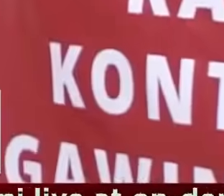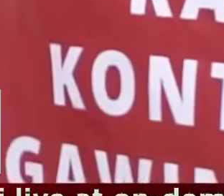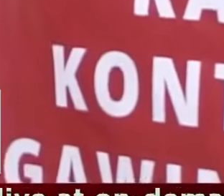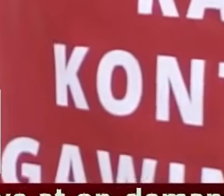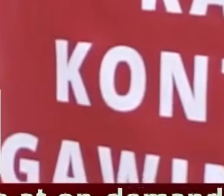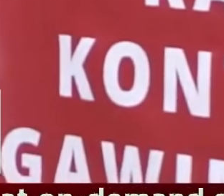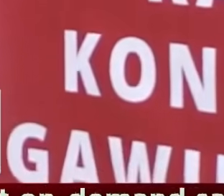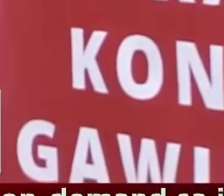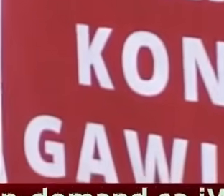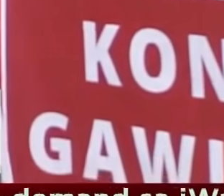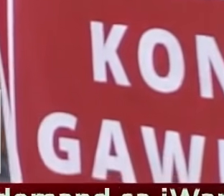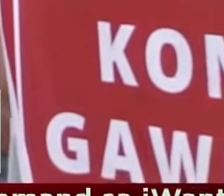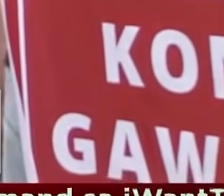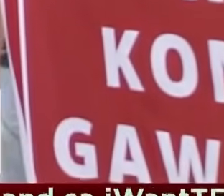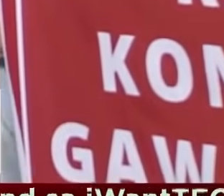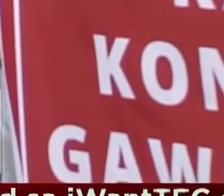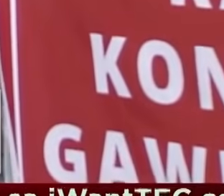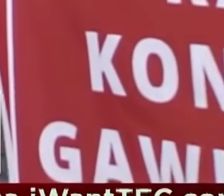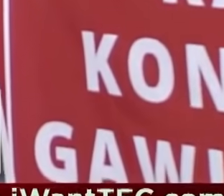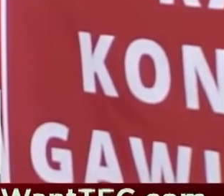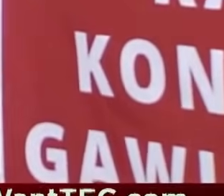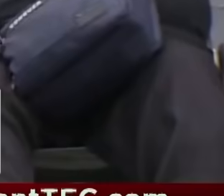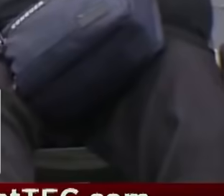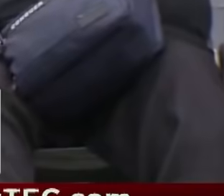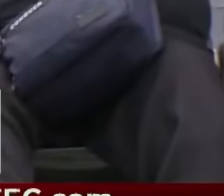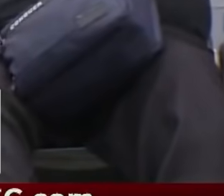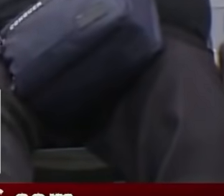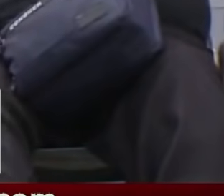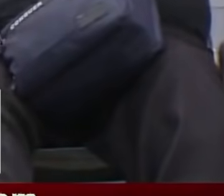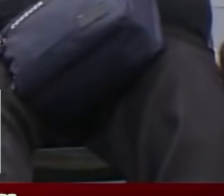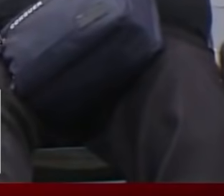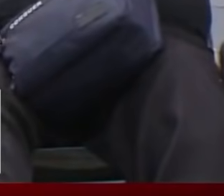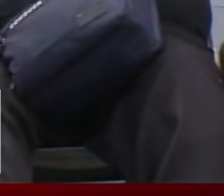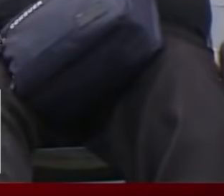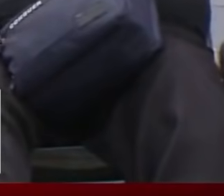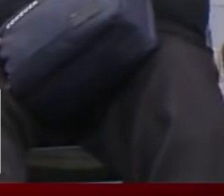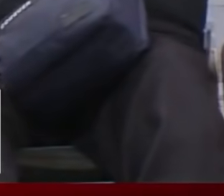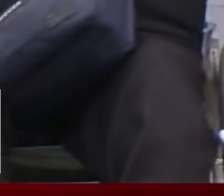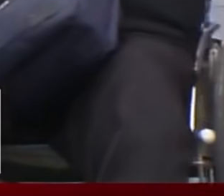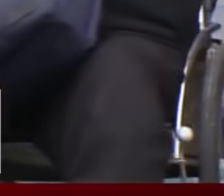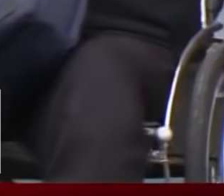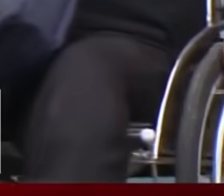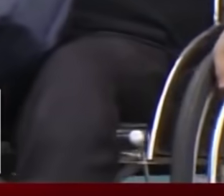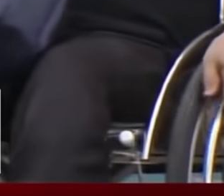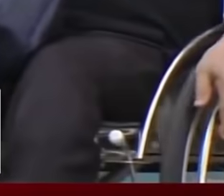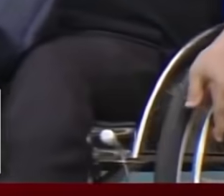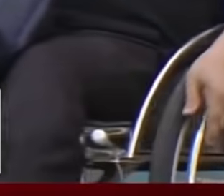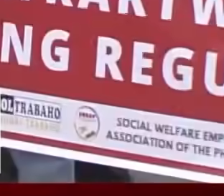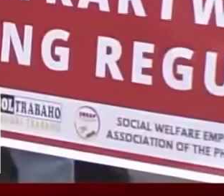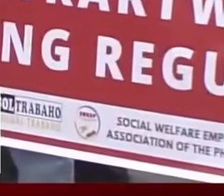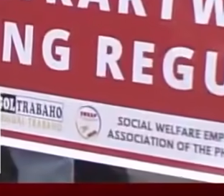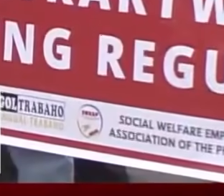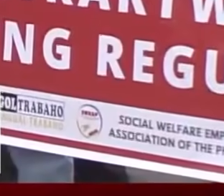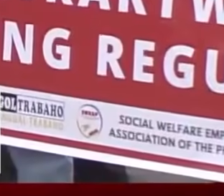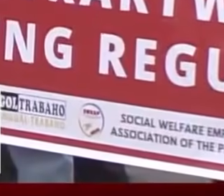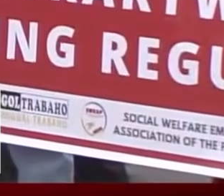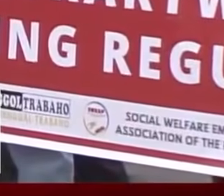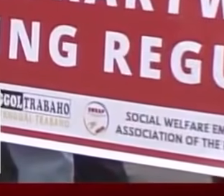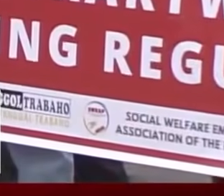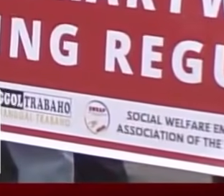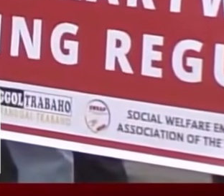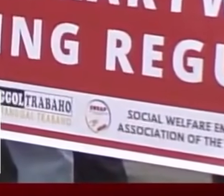isinisigaw ng iba-ibang grupo ng mga kawani ng gobyerno. Ang wakasan, ang kontraktualisasyon. Ganda